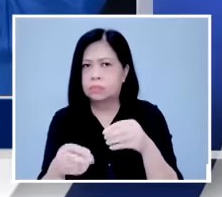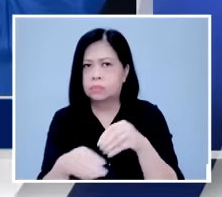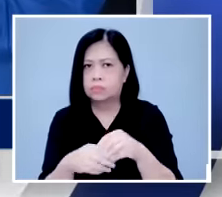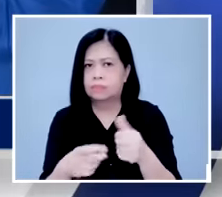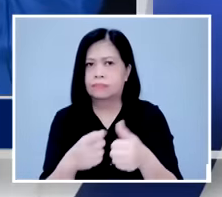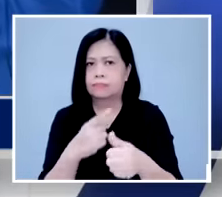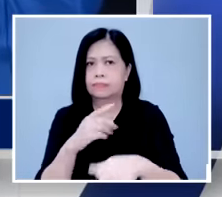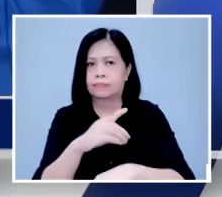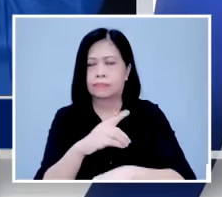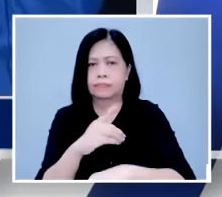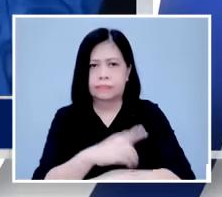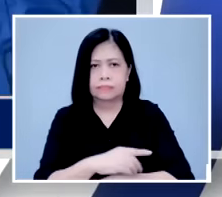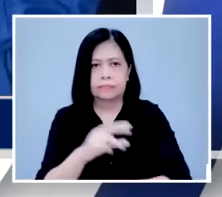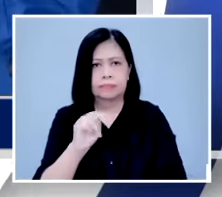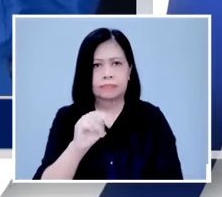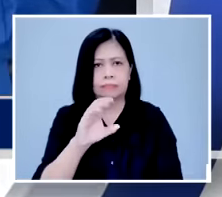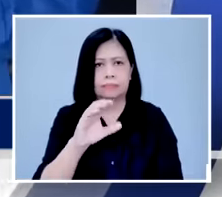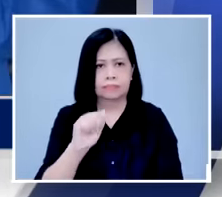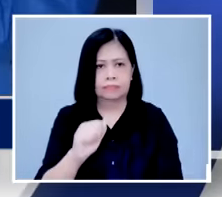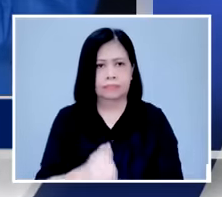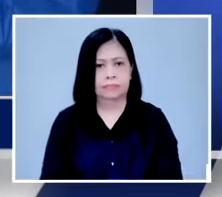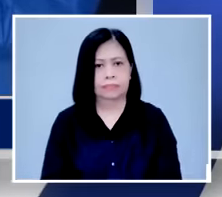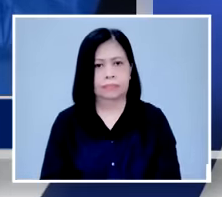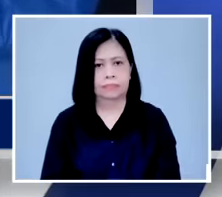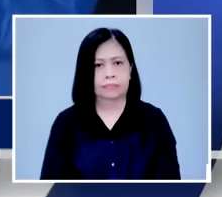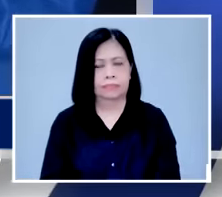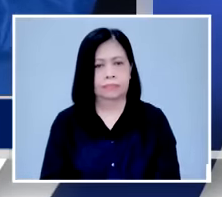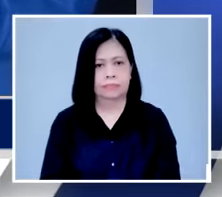araw ng MCA?